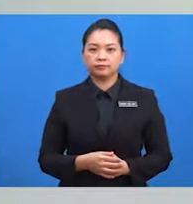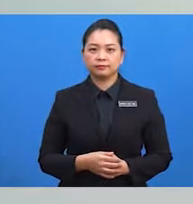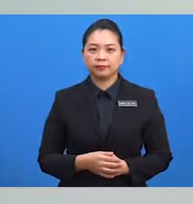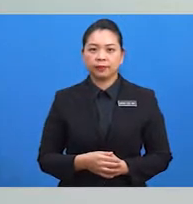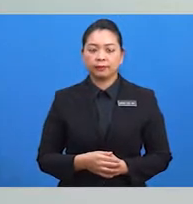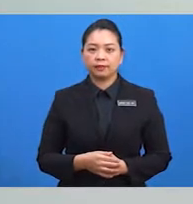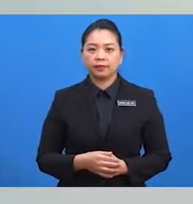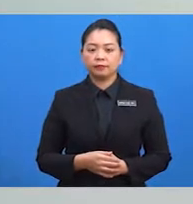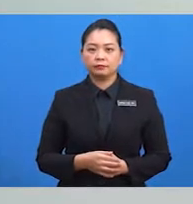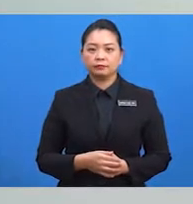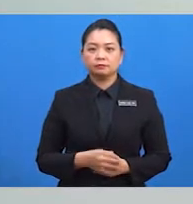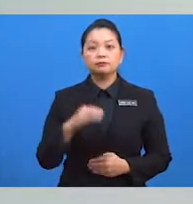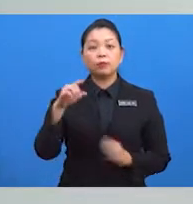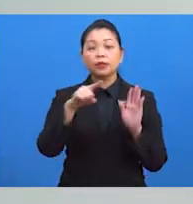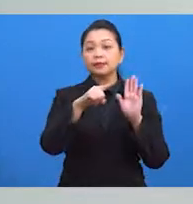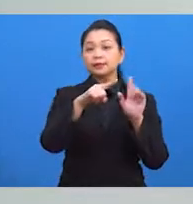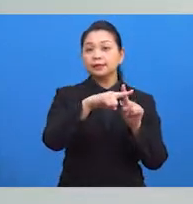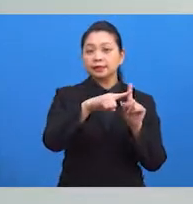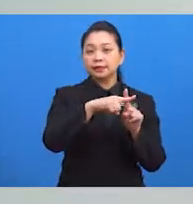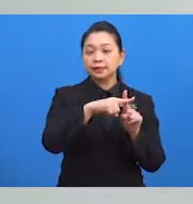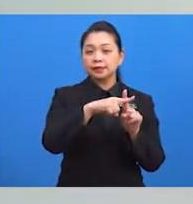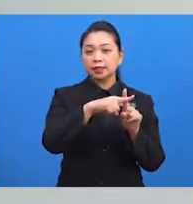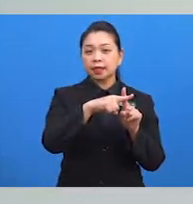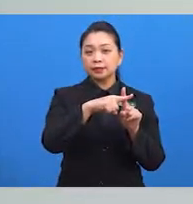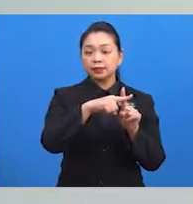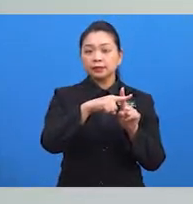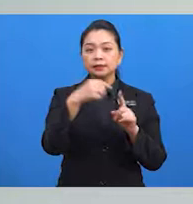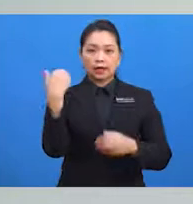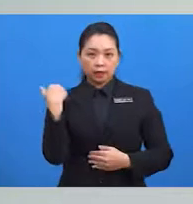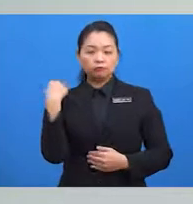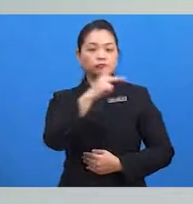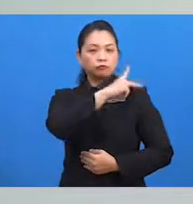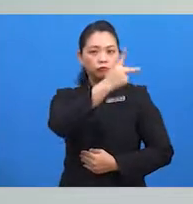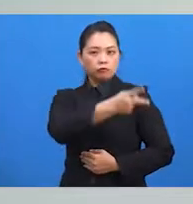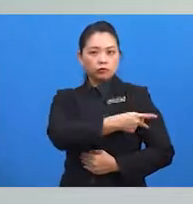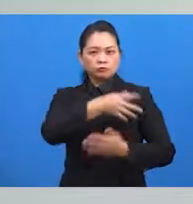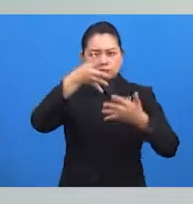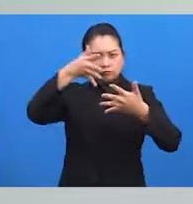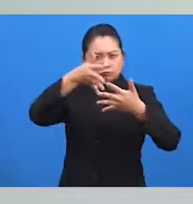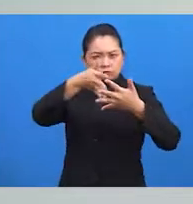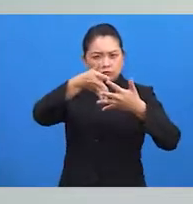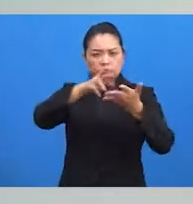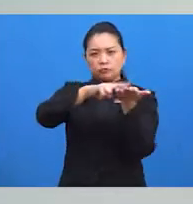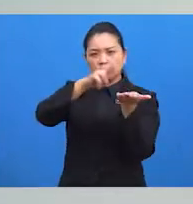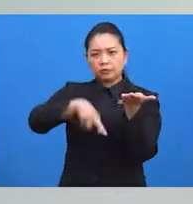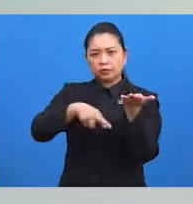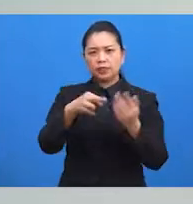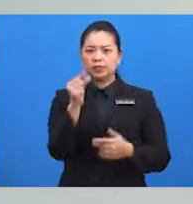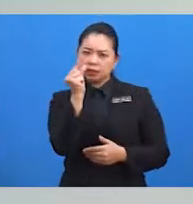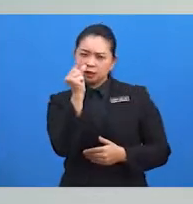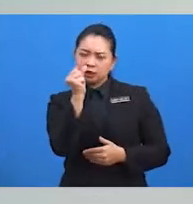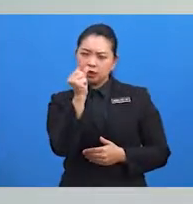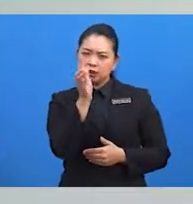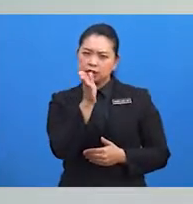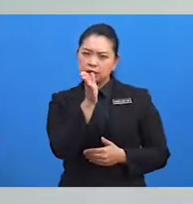bercak politik mempunyai kuasa penebusan yang rendah sedikit terpesong